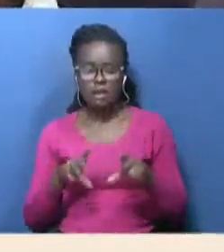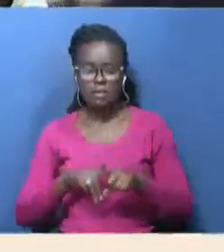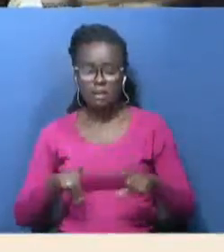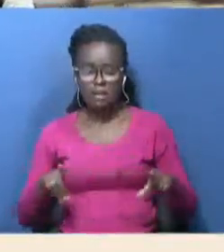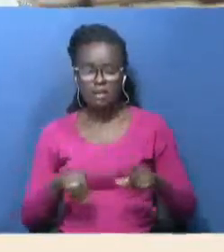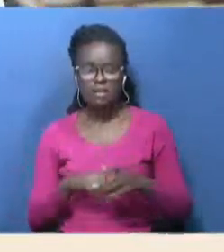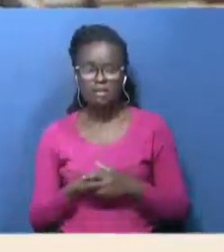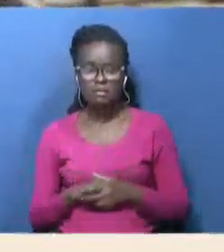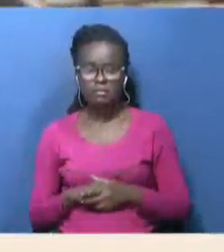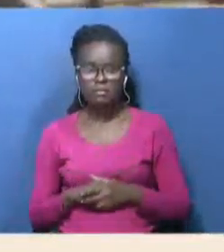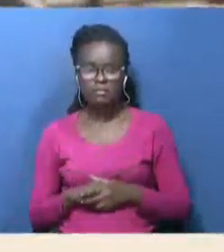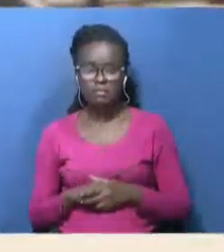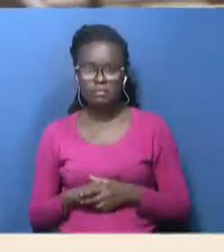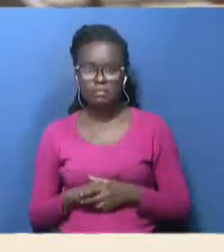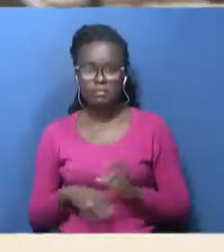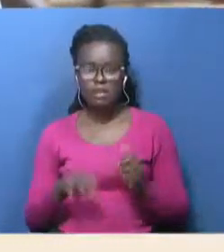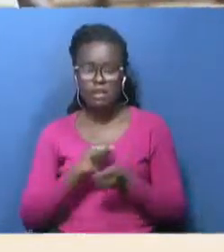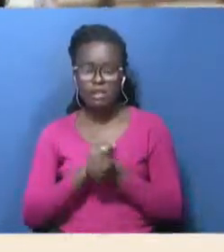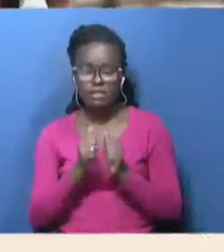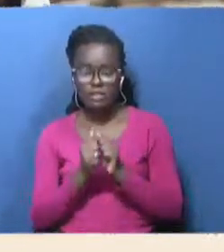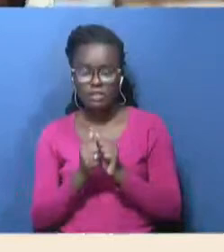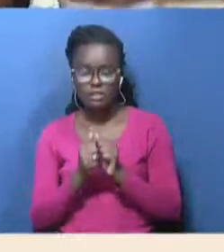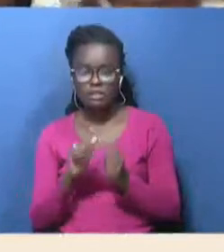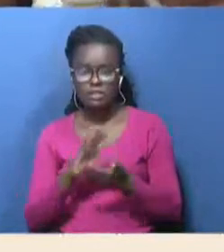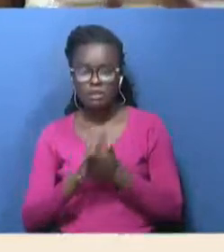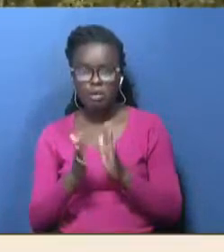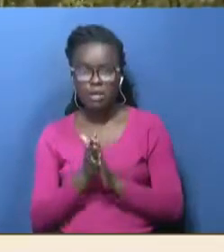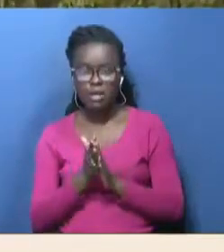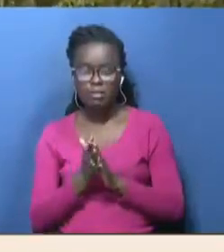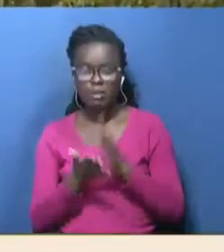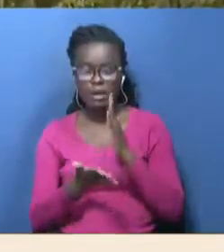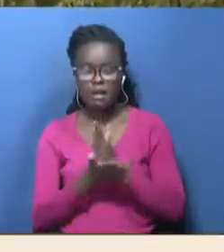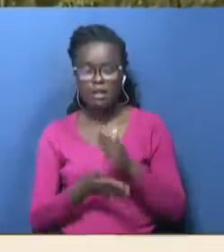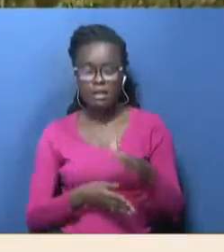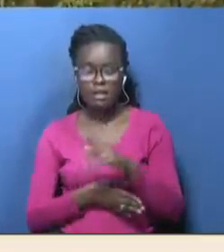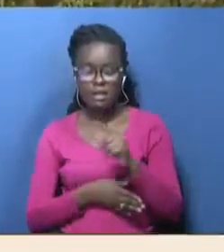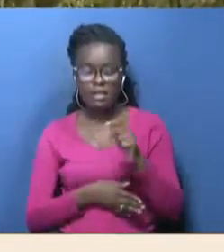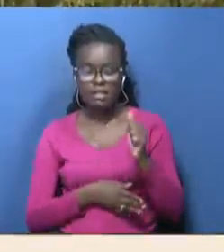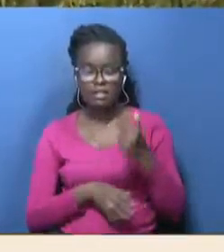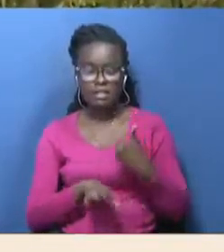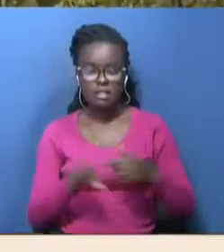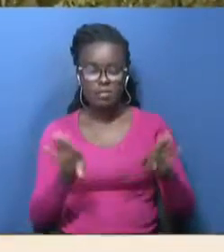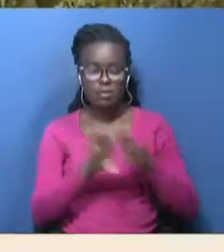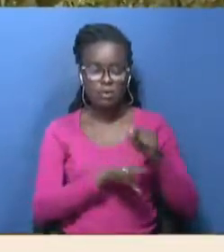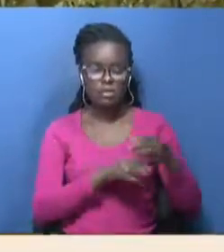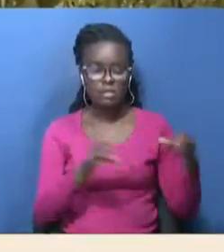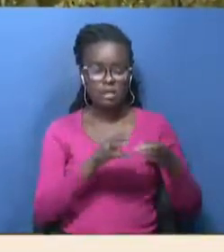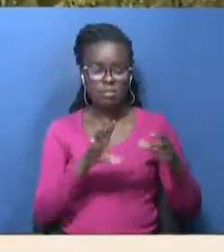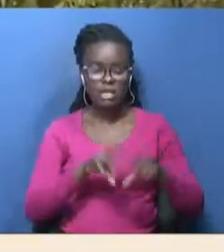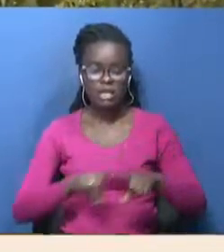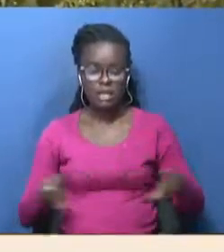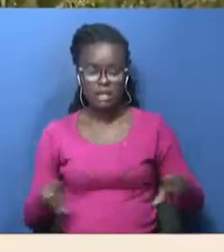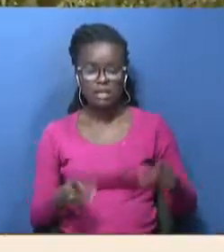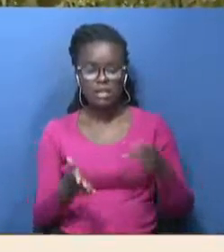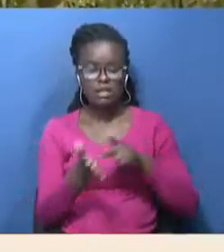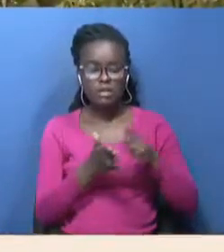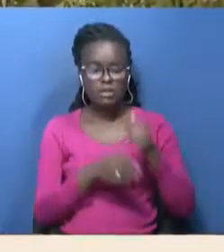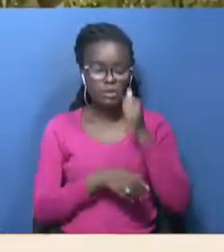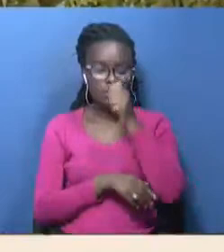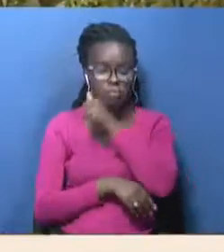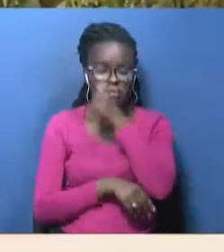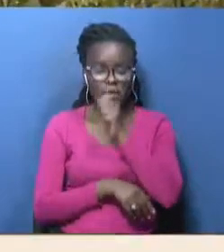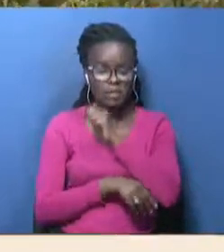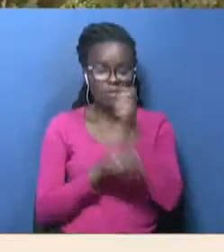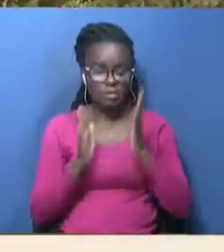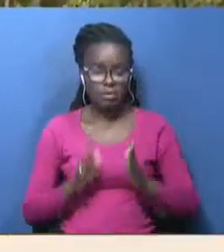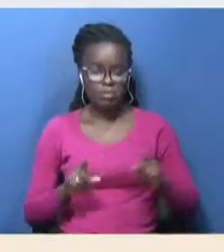ĩmwe ni ya convert gũtuĩka real estate. Thutha wa kũhingwo gwa kambuni ici mĩgũnda ĩno ĩkoragwo ĩkĩenderio andũ kĩũmbe, ũndũ